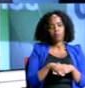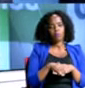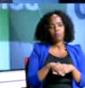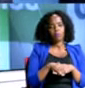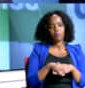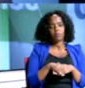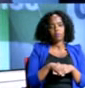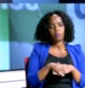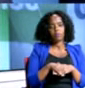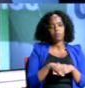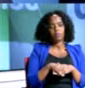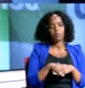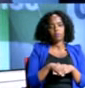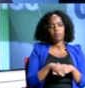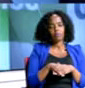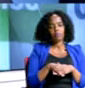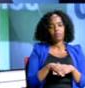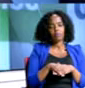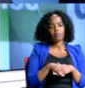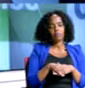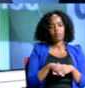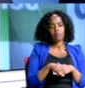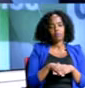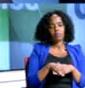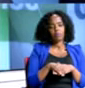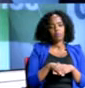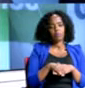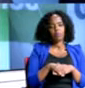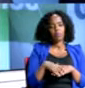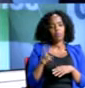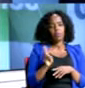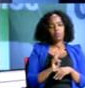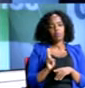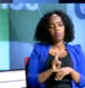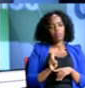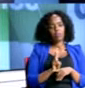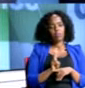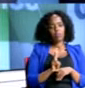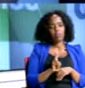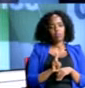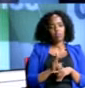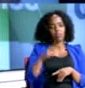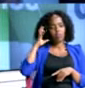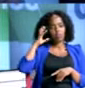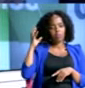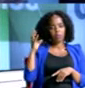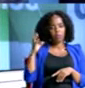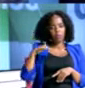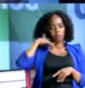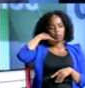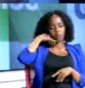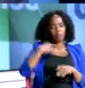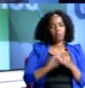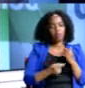Hello. Akam jurtu faya jurtu. Naga jurtu ni. Televisyen dan naga fachat tu serit anak wala naga fachu dafi. Bilbilak ofan nata